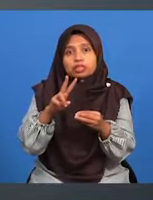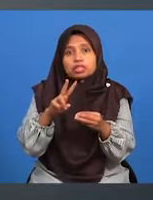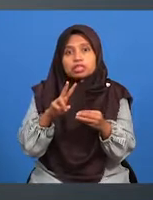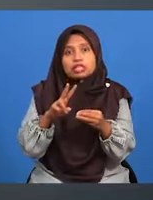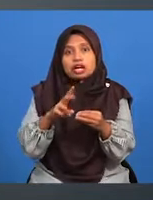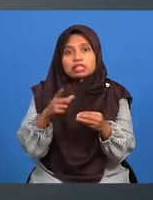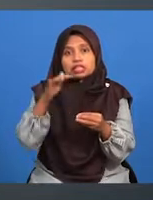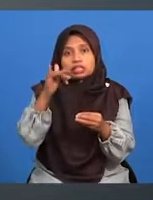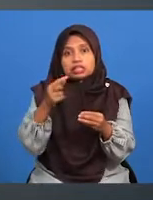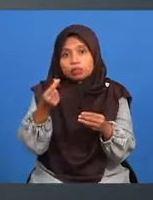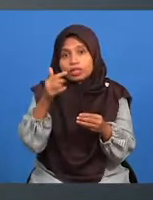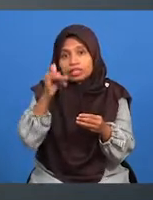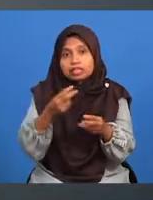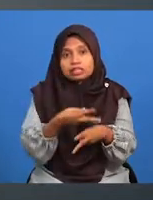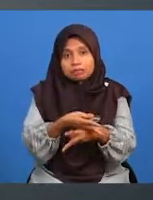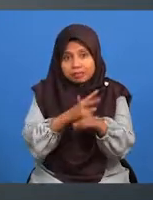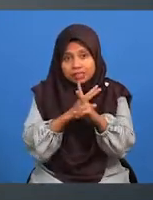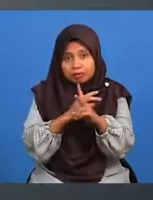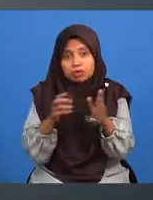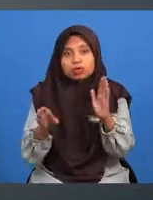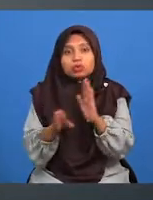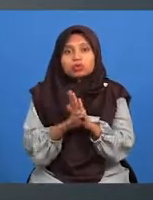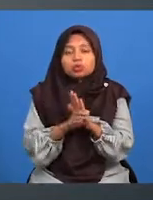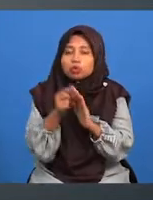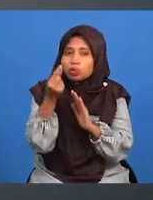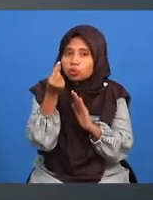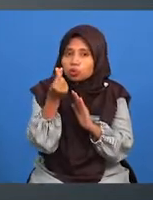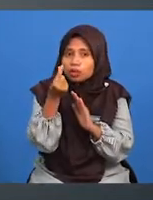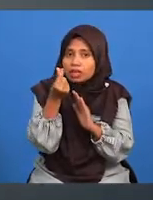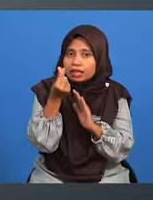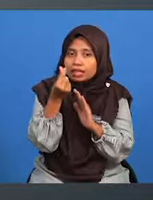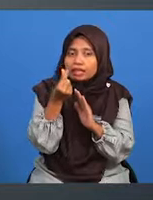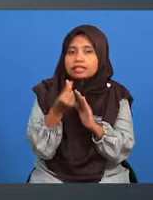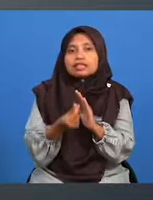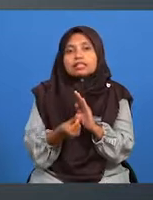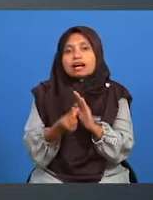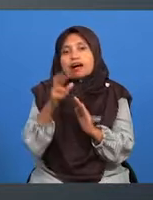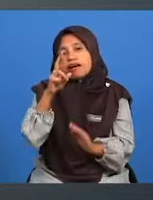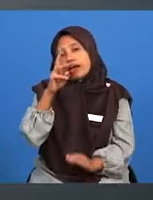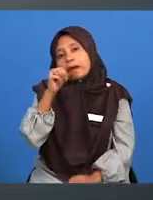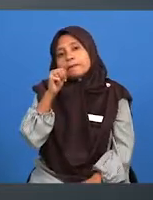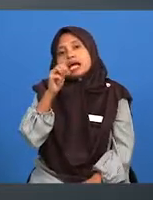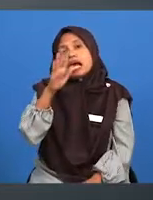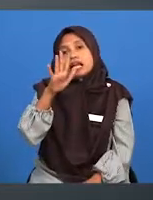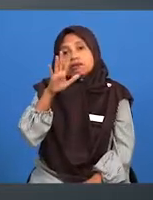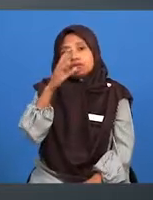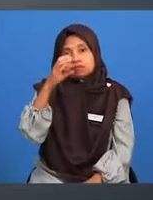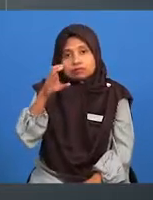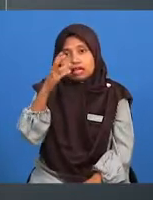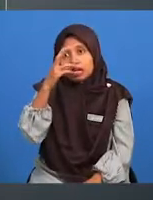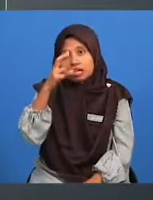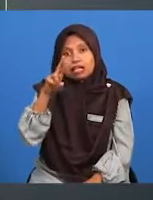harta yang dipinjam. Contohnya, wang sebanyak ringgit Malaysia 5,000.